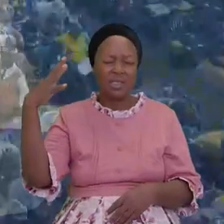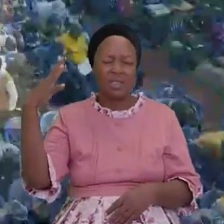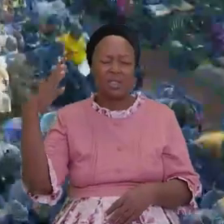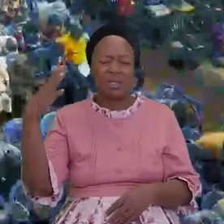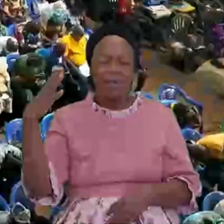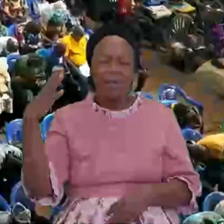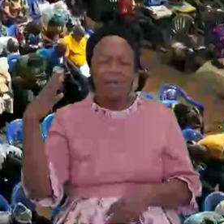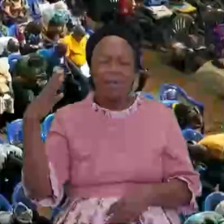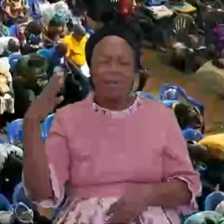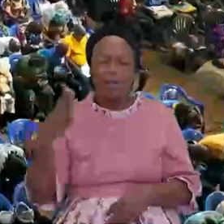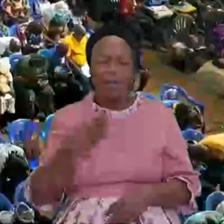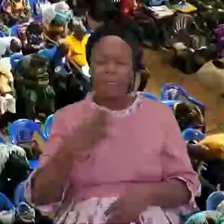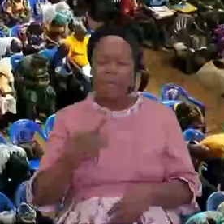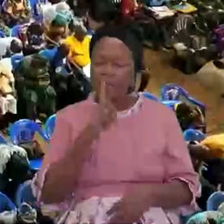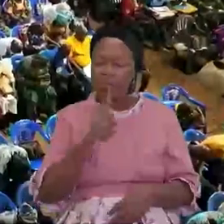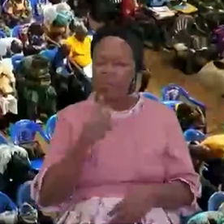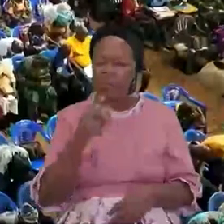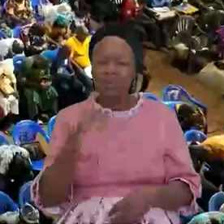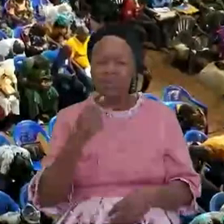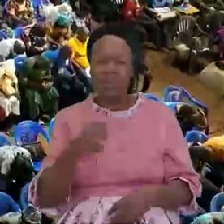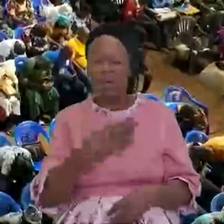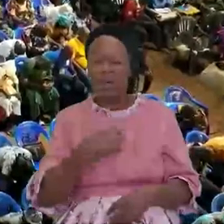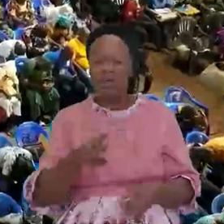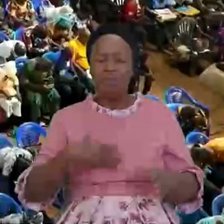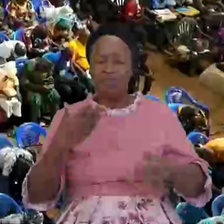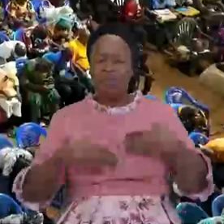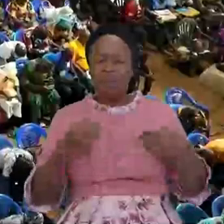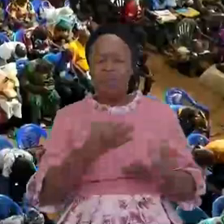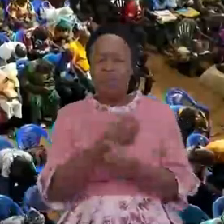L'assurance de la liberté par la grâce.